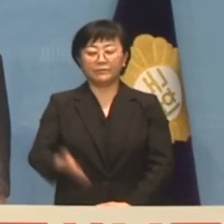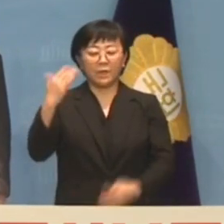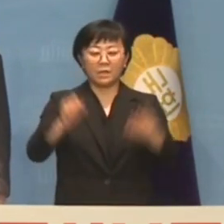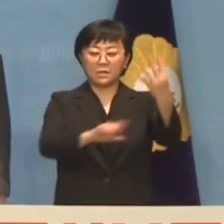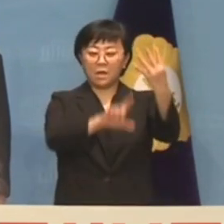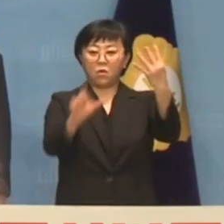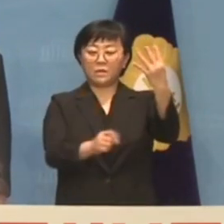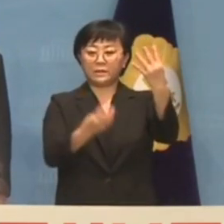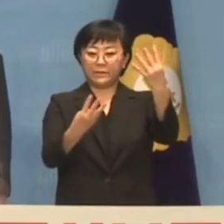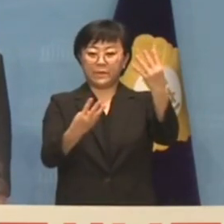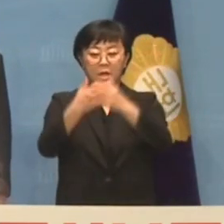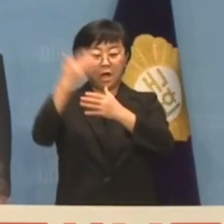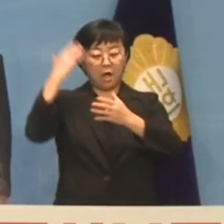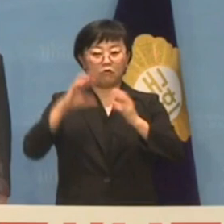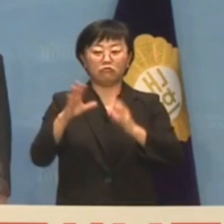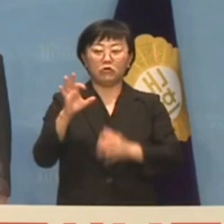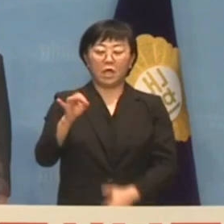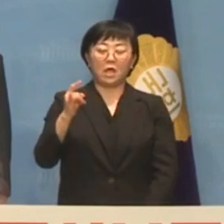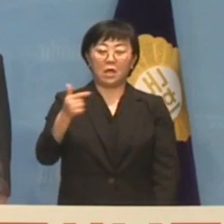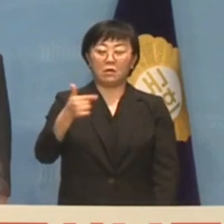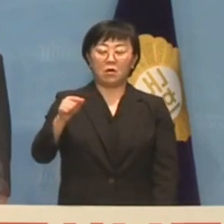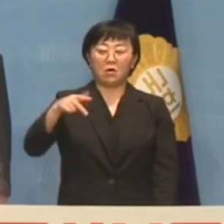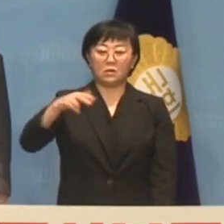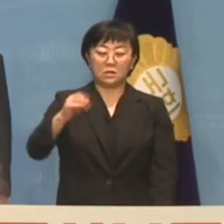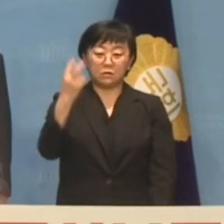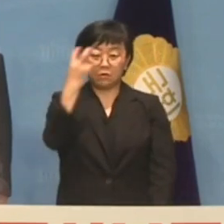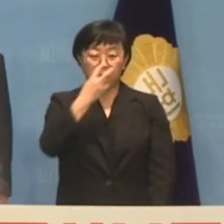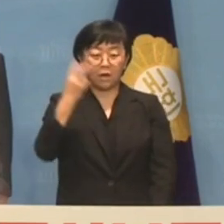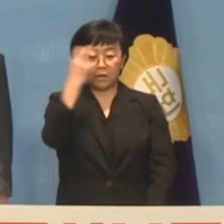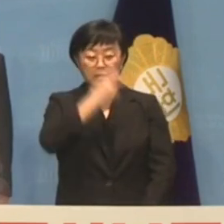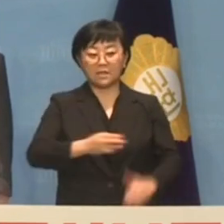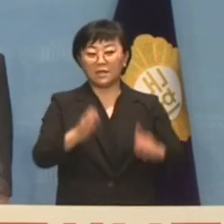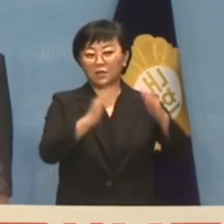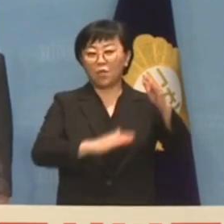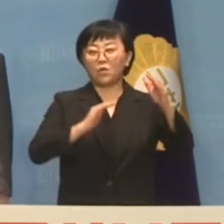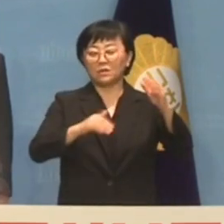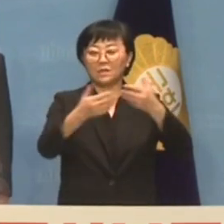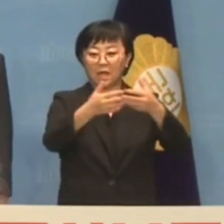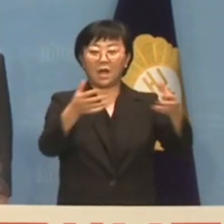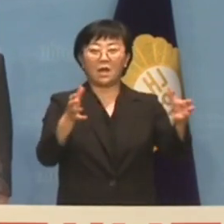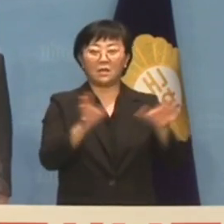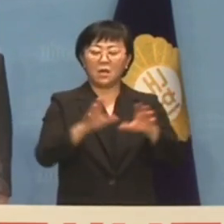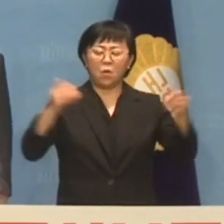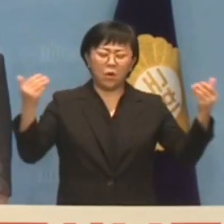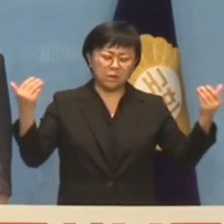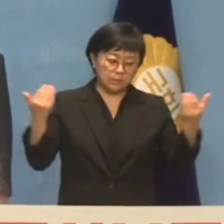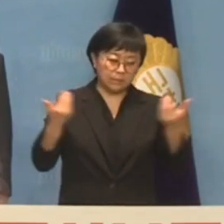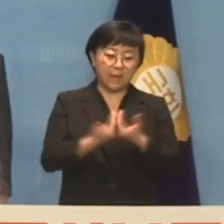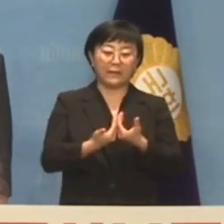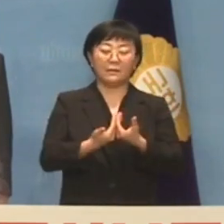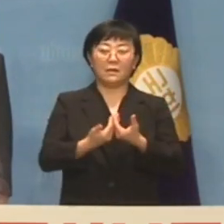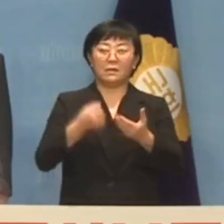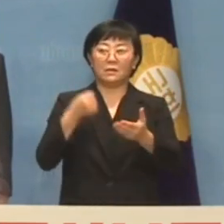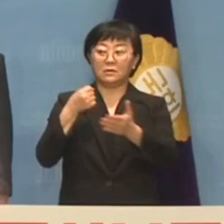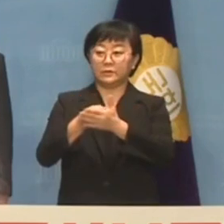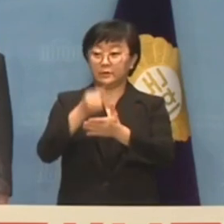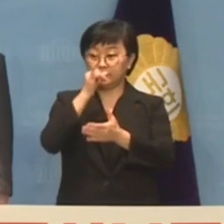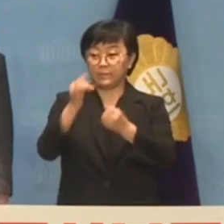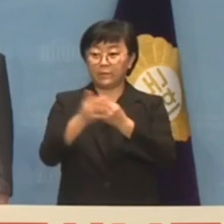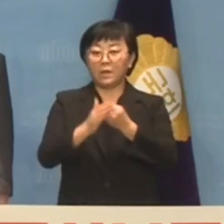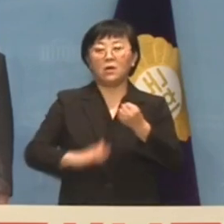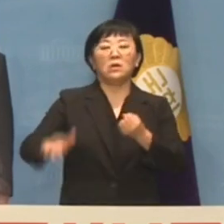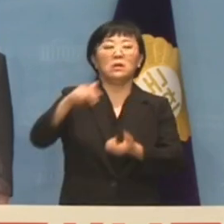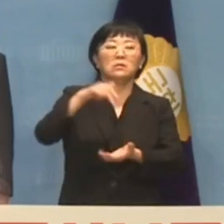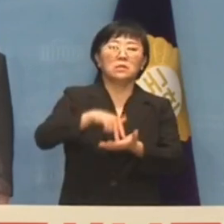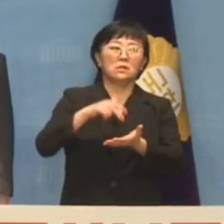4월 3일 날 한국에너지관리공단이 그와 정반대의 의사결정을 해서